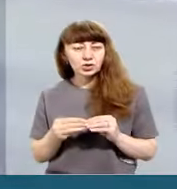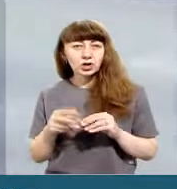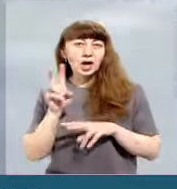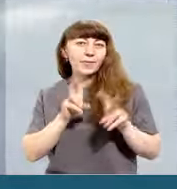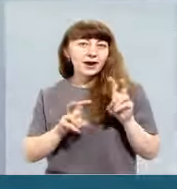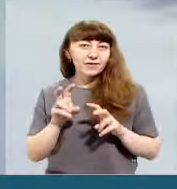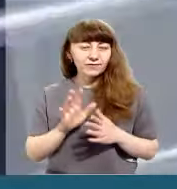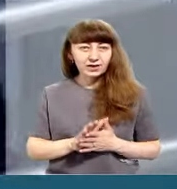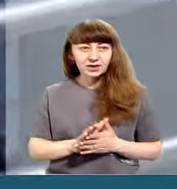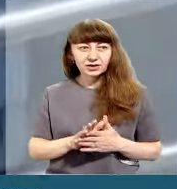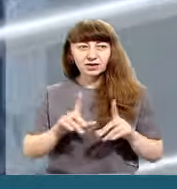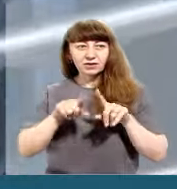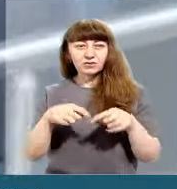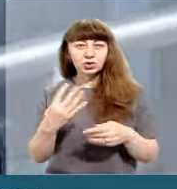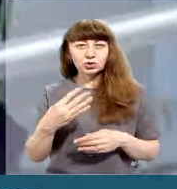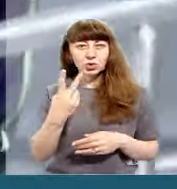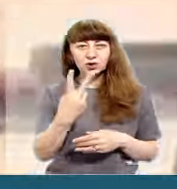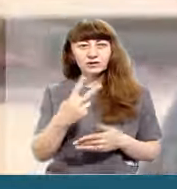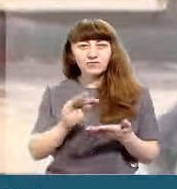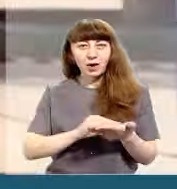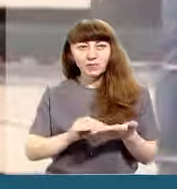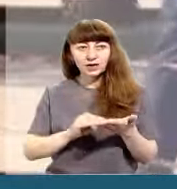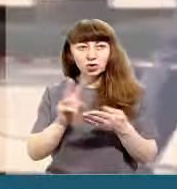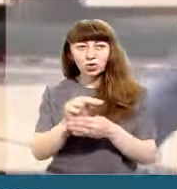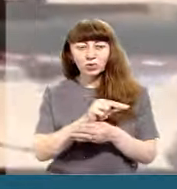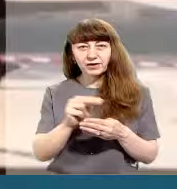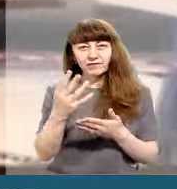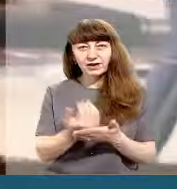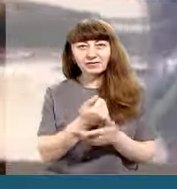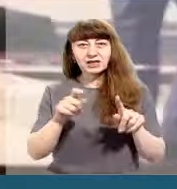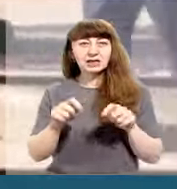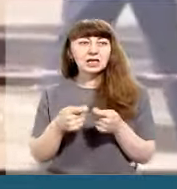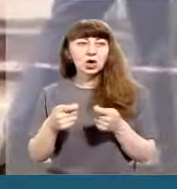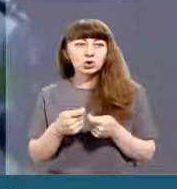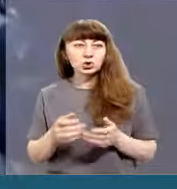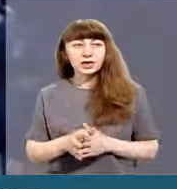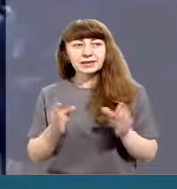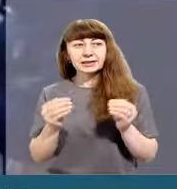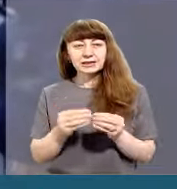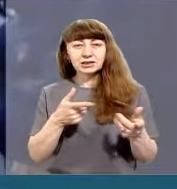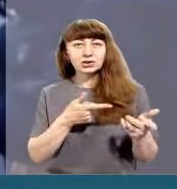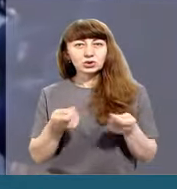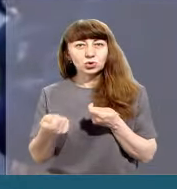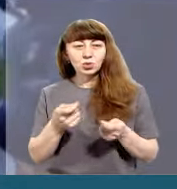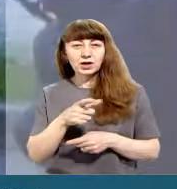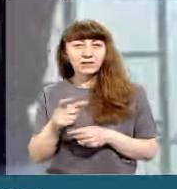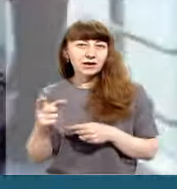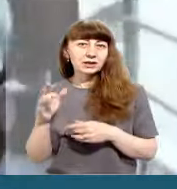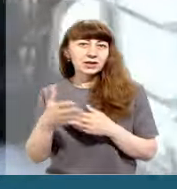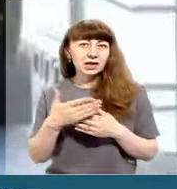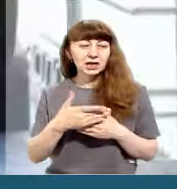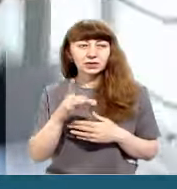руководителям и собственникам организации 42 предписания об устранении выявленных нарушений. 10 руководителей привлечены к